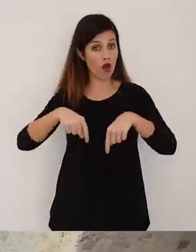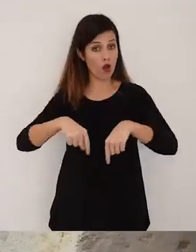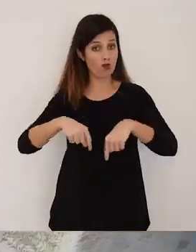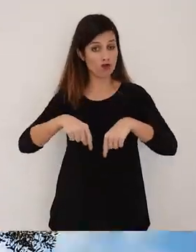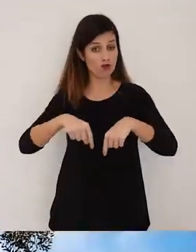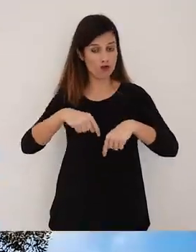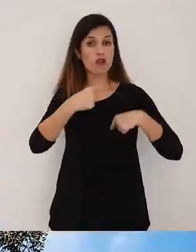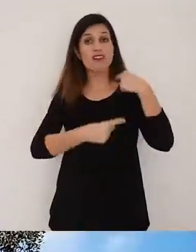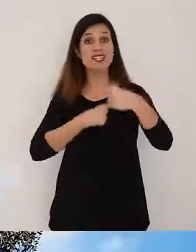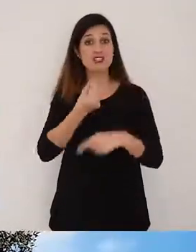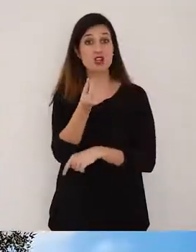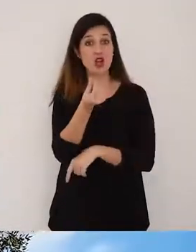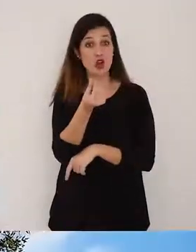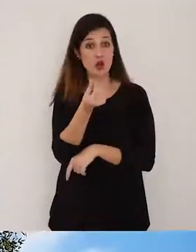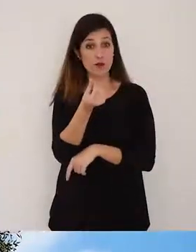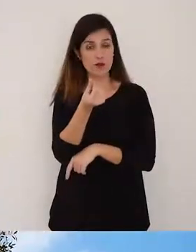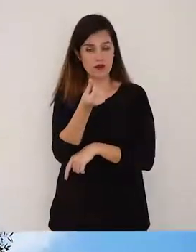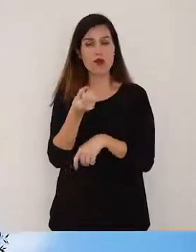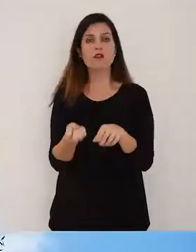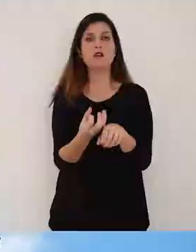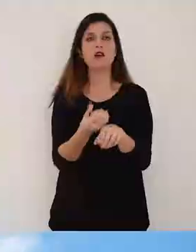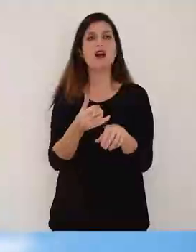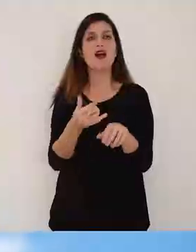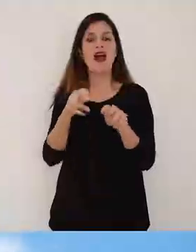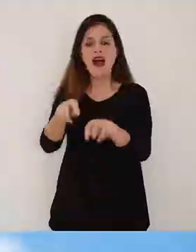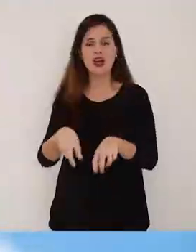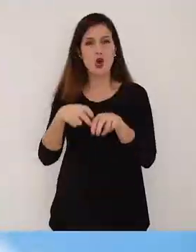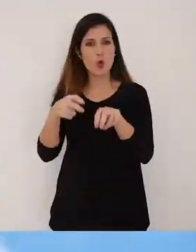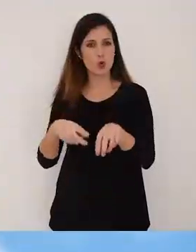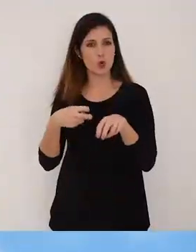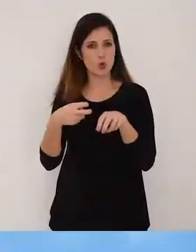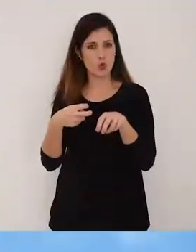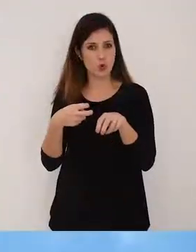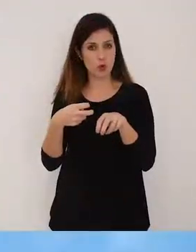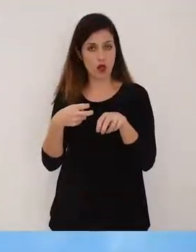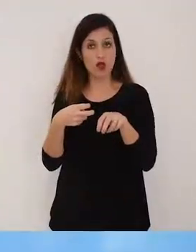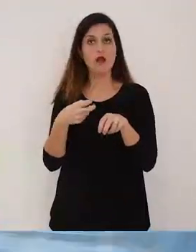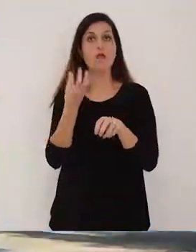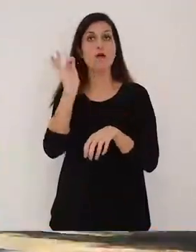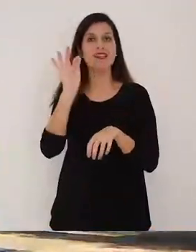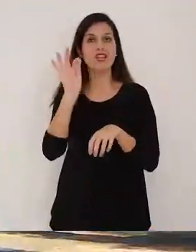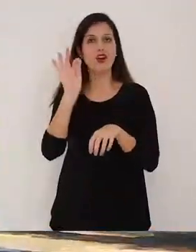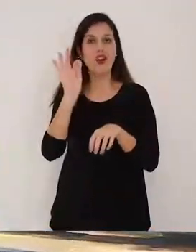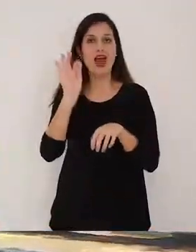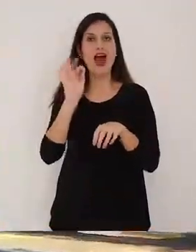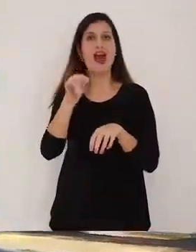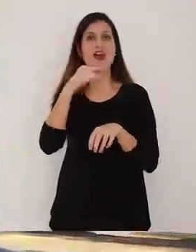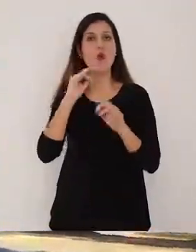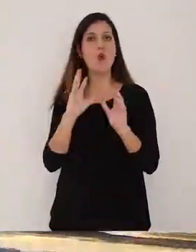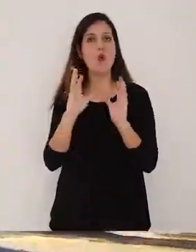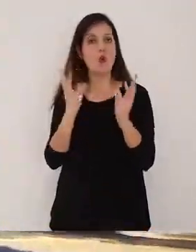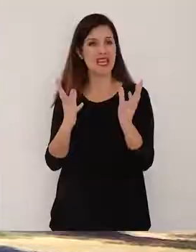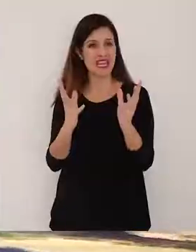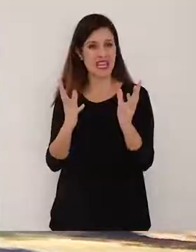Ancora oggi la tradizione economica si sviluppa nella produzione agricola, concentrandosi in particolare nella coltivazione